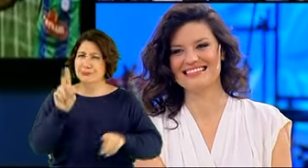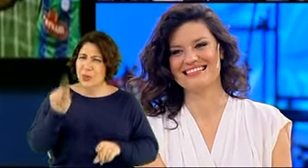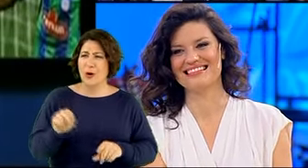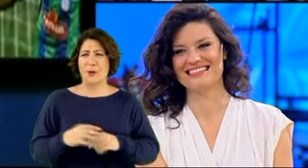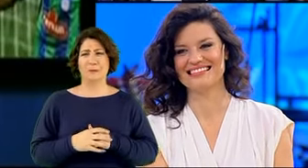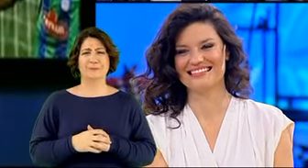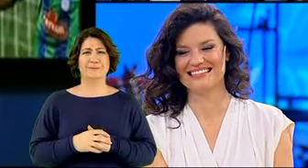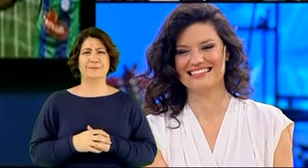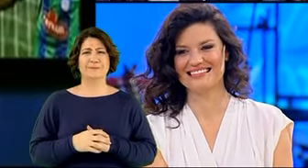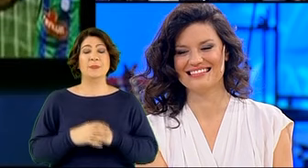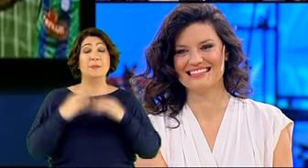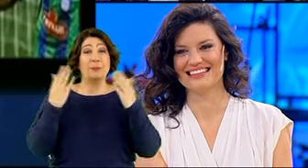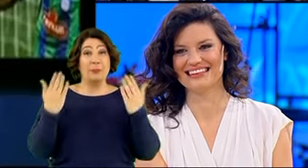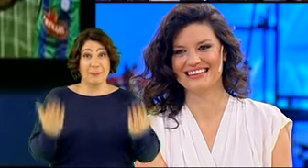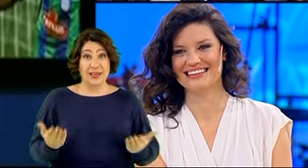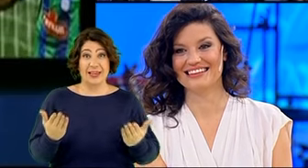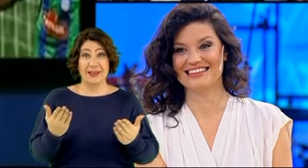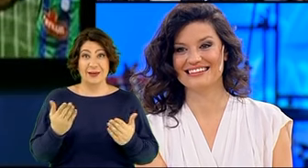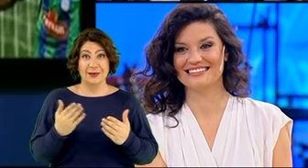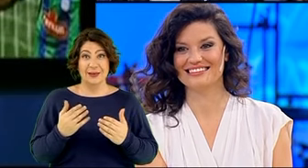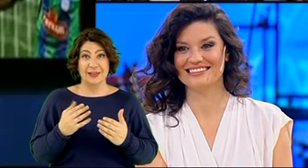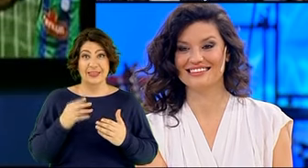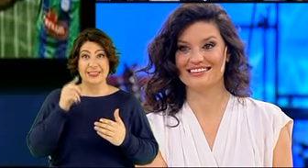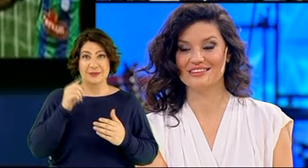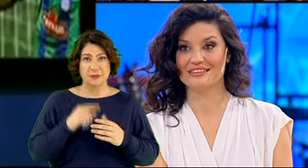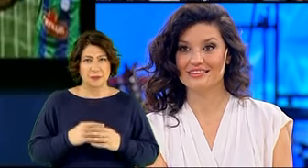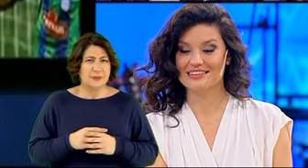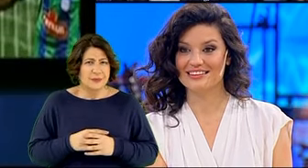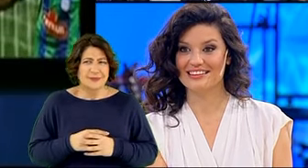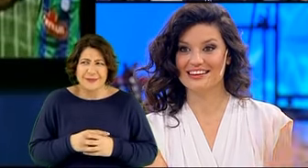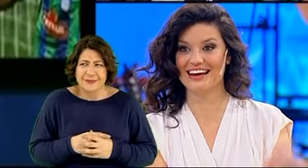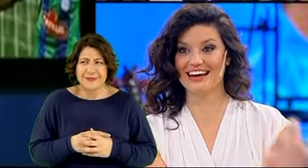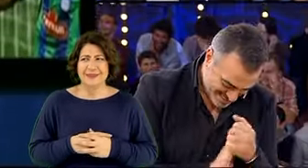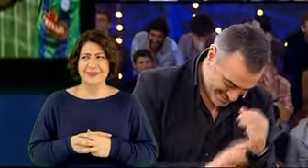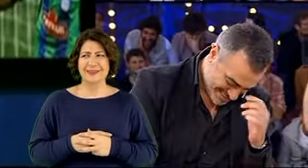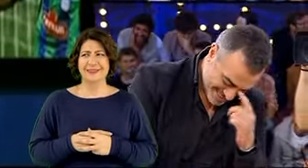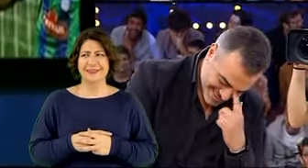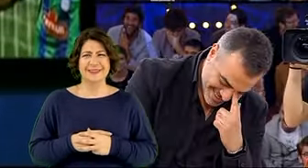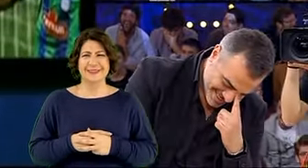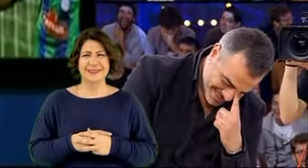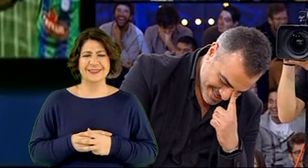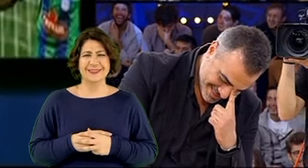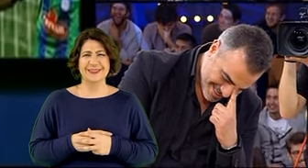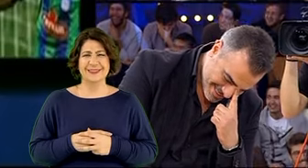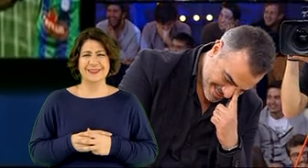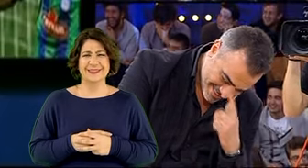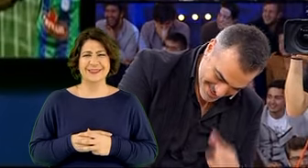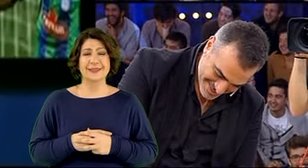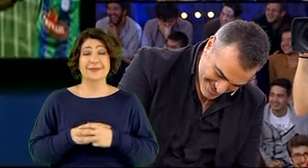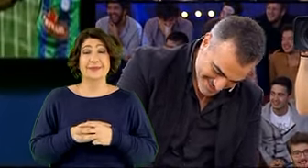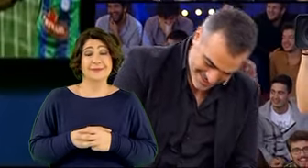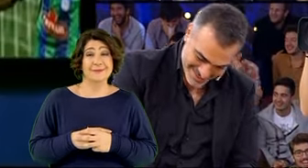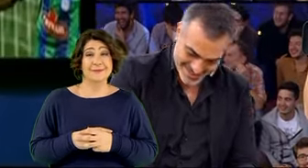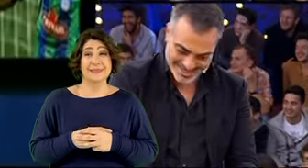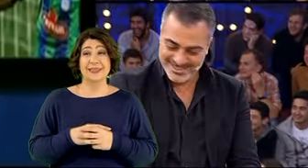No problem. Peki, endomsuz sizin back rüzeddu? Ya, rüzeddu, yes, I